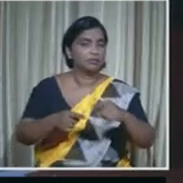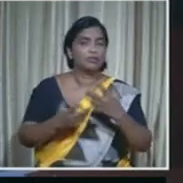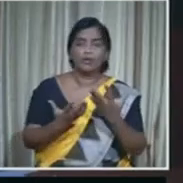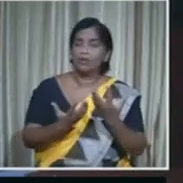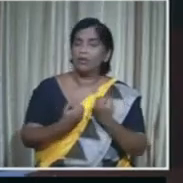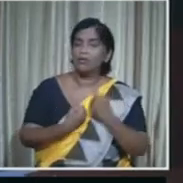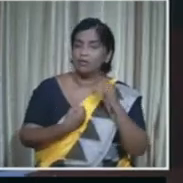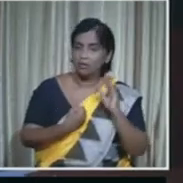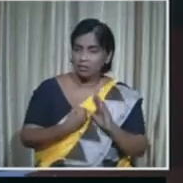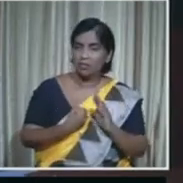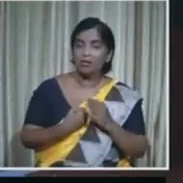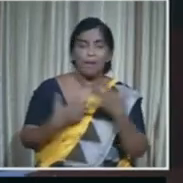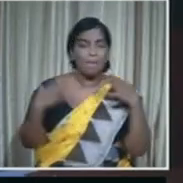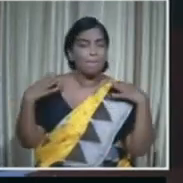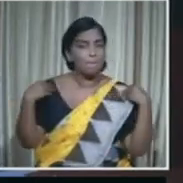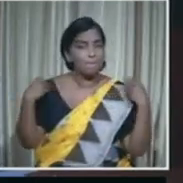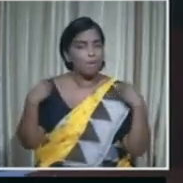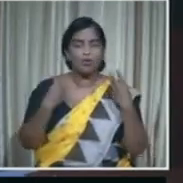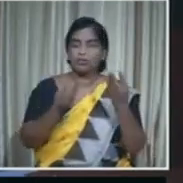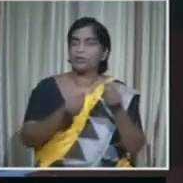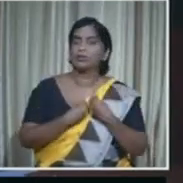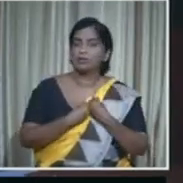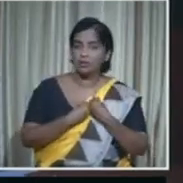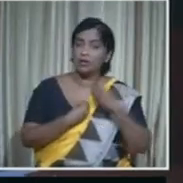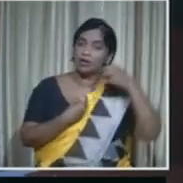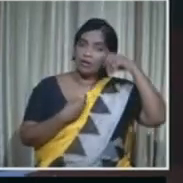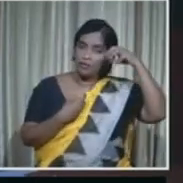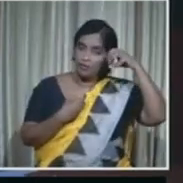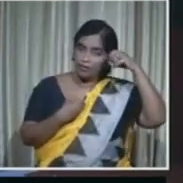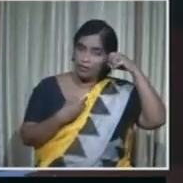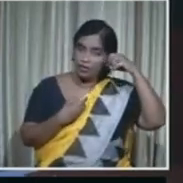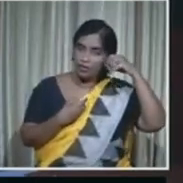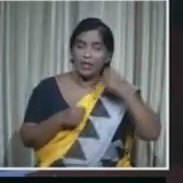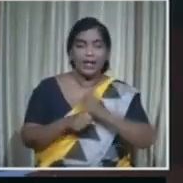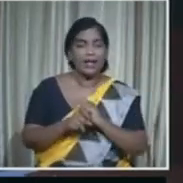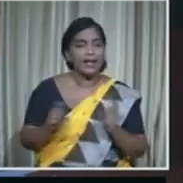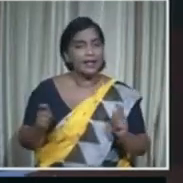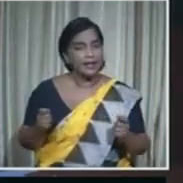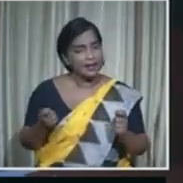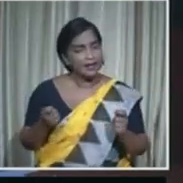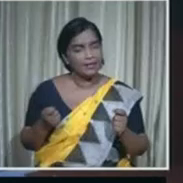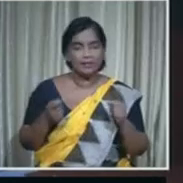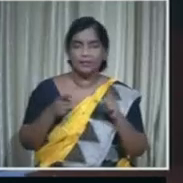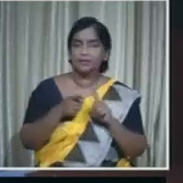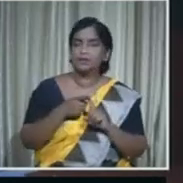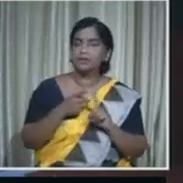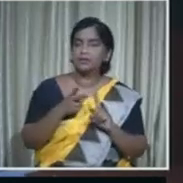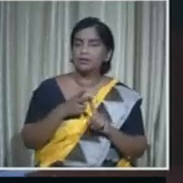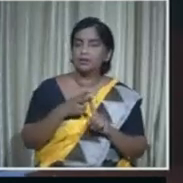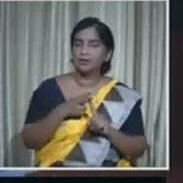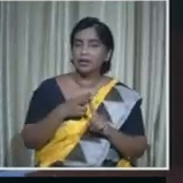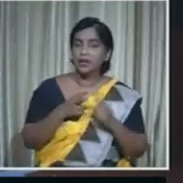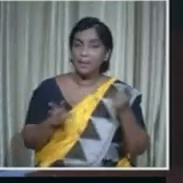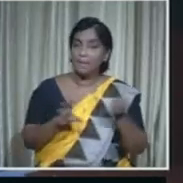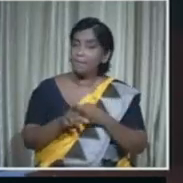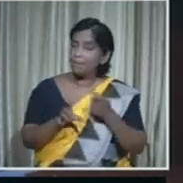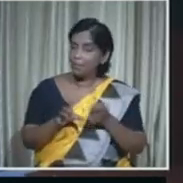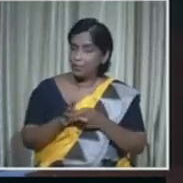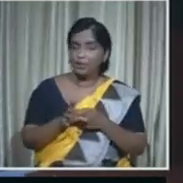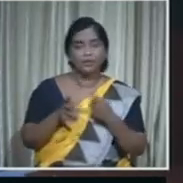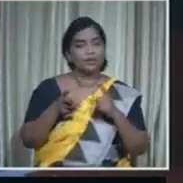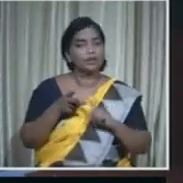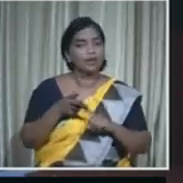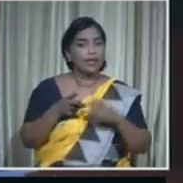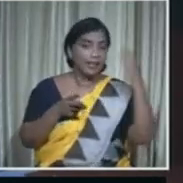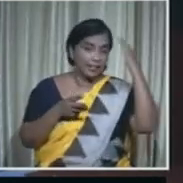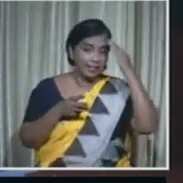වෙන පහසුකම් ටික ලබා දීම. විදුලිය, ගෑස්, ඒ වගේම කිරිපිටි, ඒ වගේම